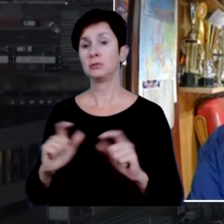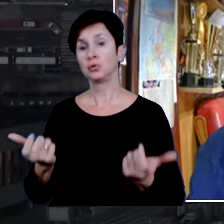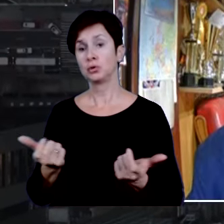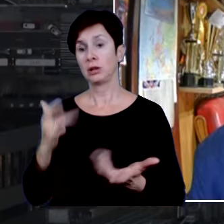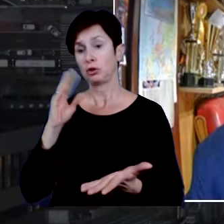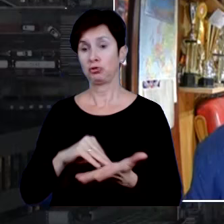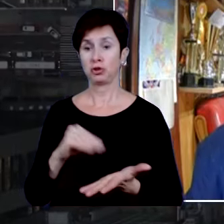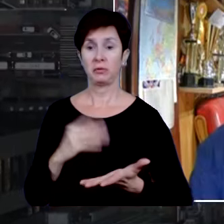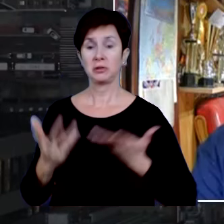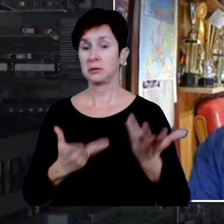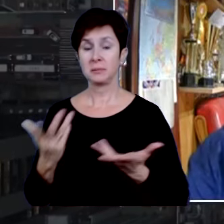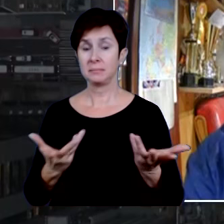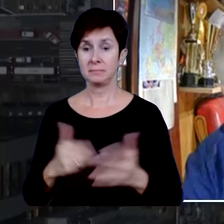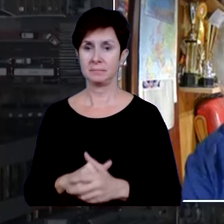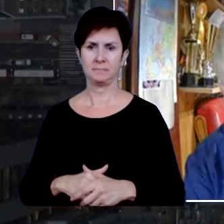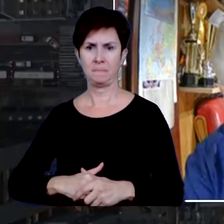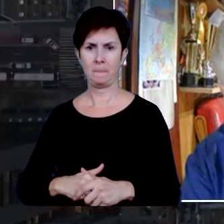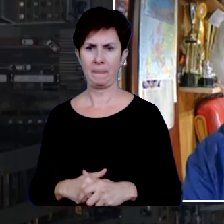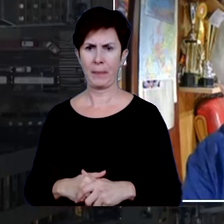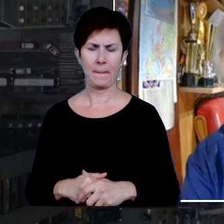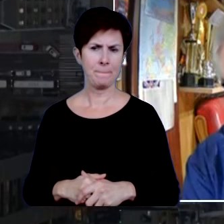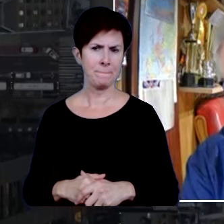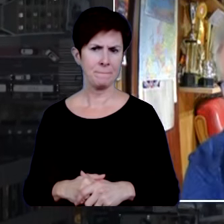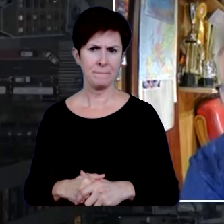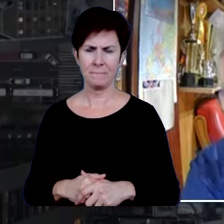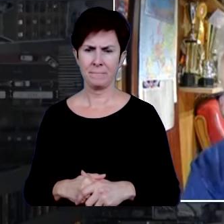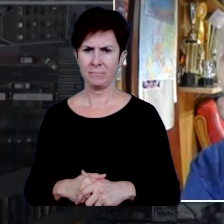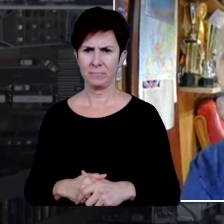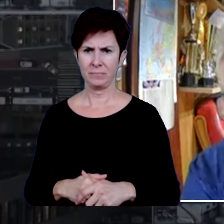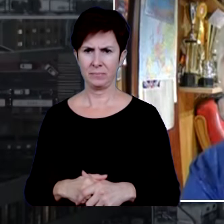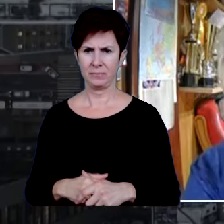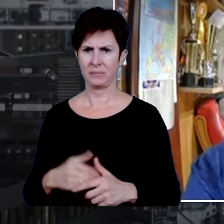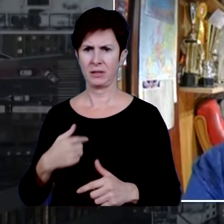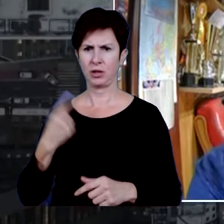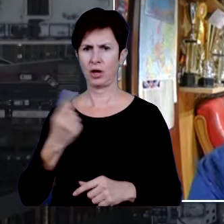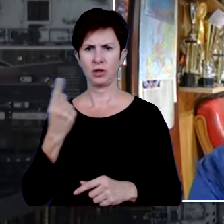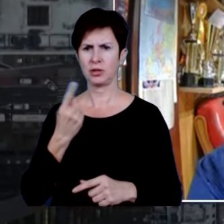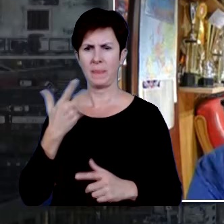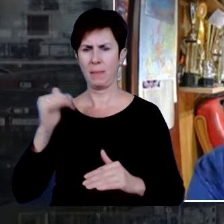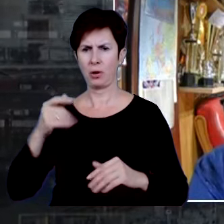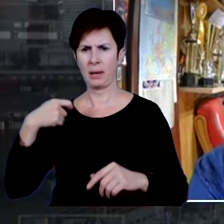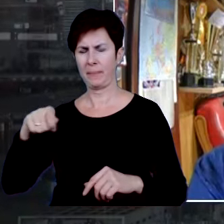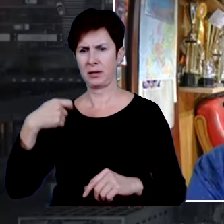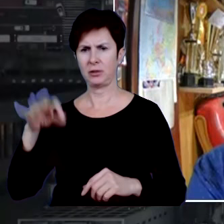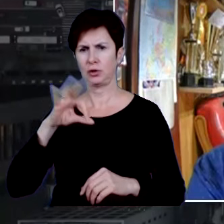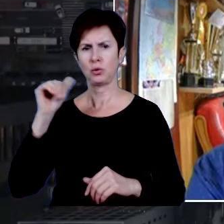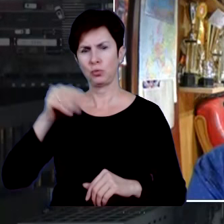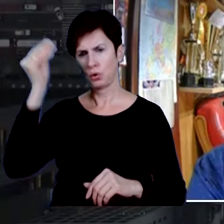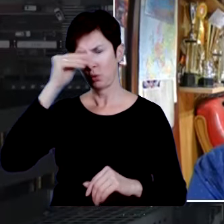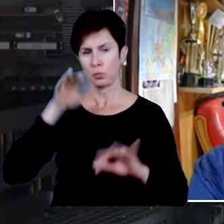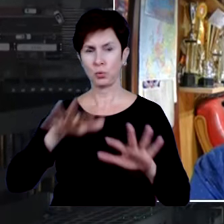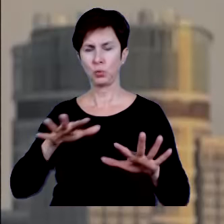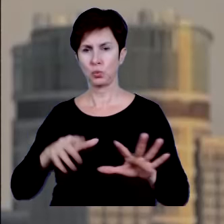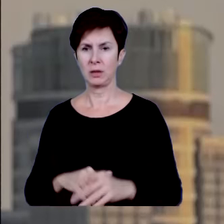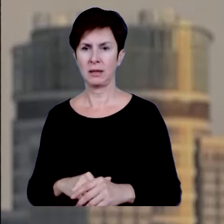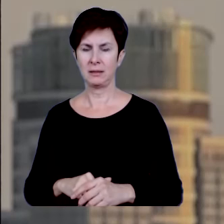jakieś większe tak, po tym roku? Jestem młodym człowiekiem, jeszcze nie mogę zostać prezydentem. Wszystkiego pan jeszcze nie widział. Jeszcze wiele się w życiu nauczę. I tak Tusk nauczył